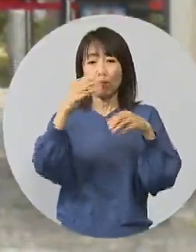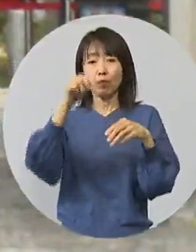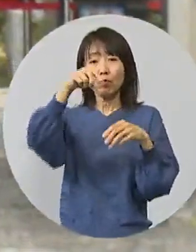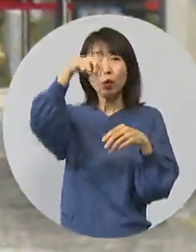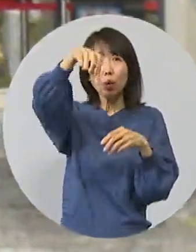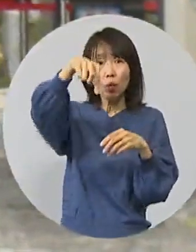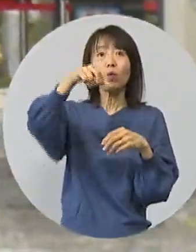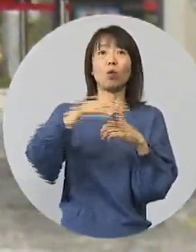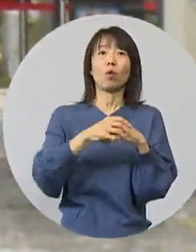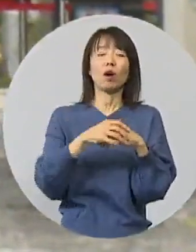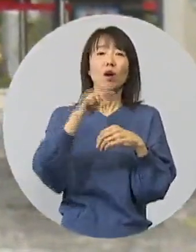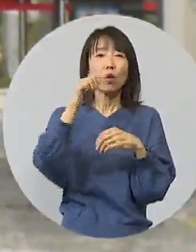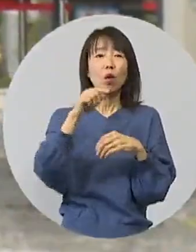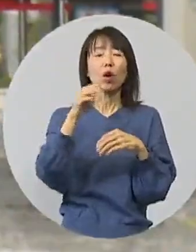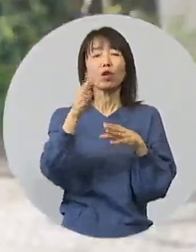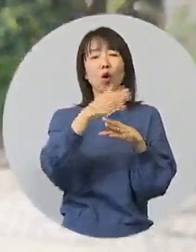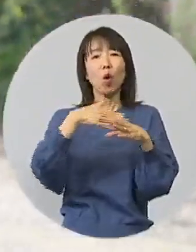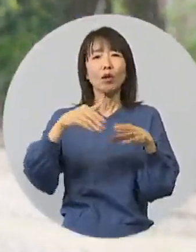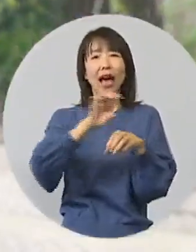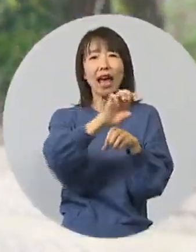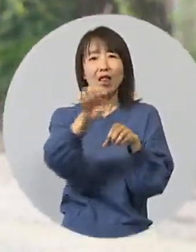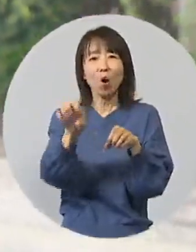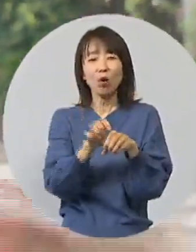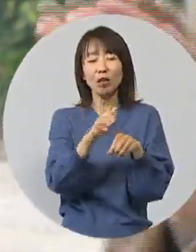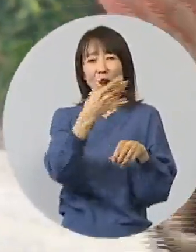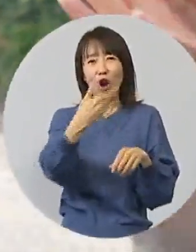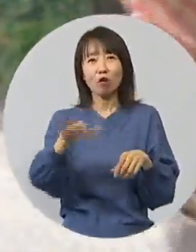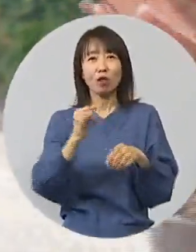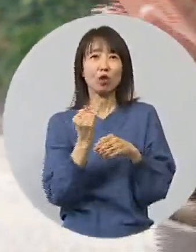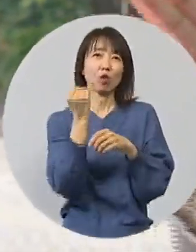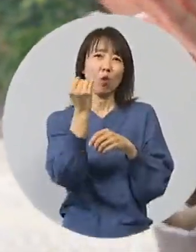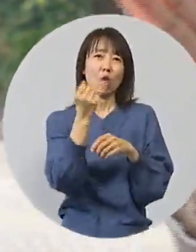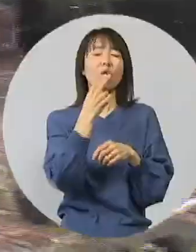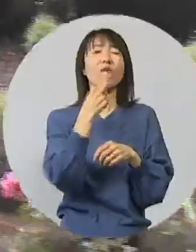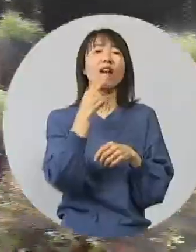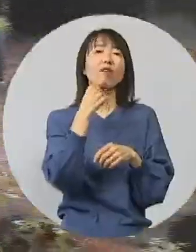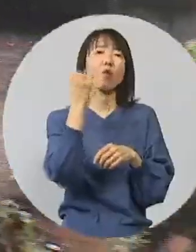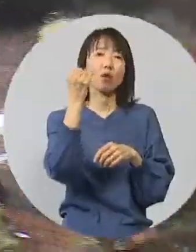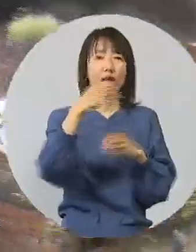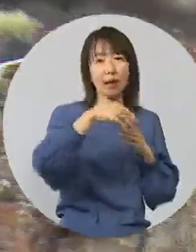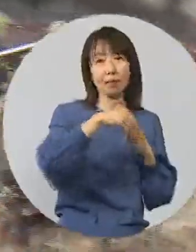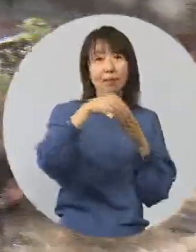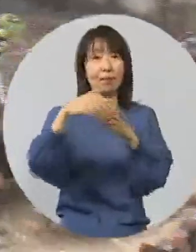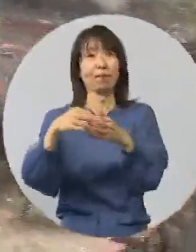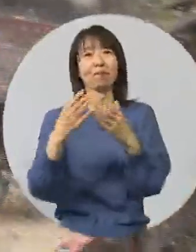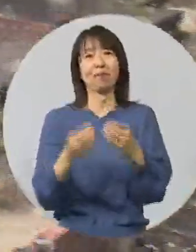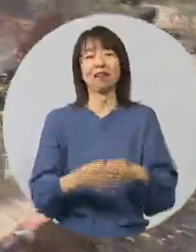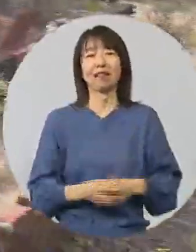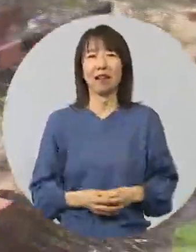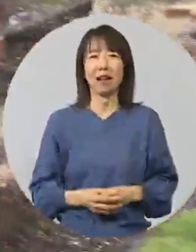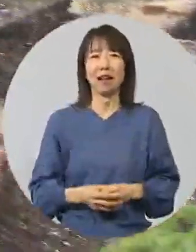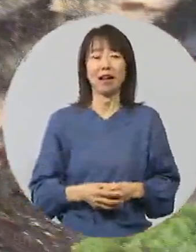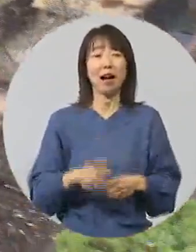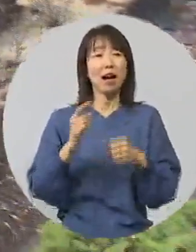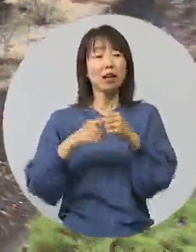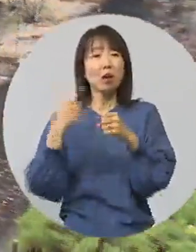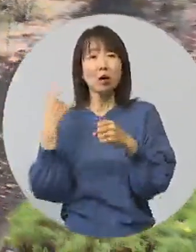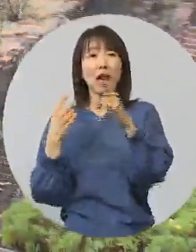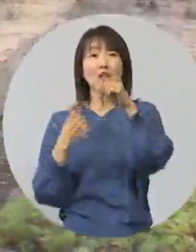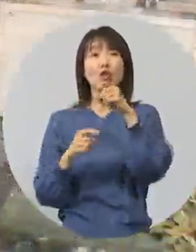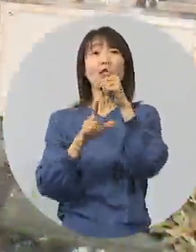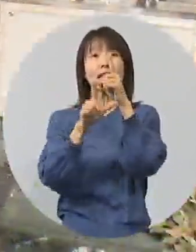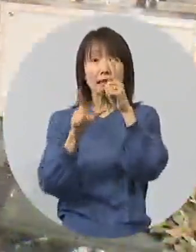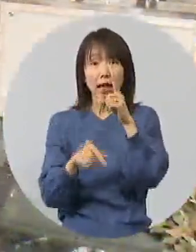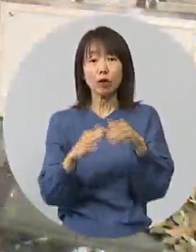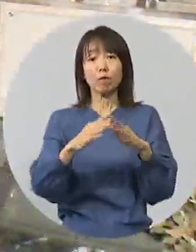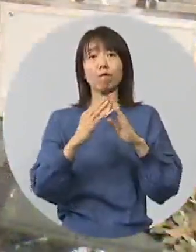南江ノ島海の情報斉藤美沙さんが案内してくれました。去年11月に完成した